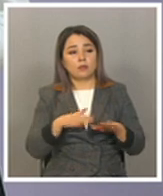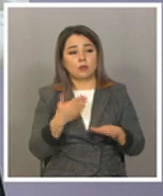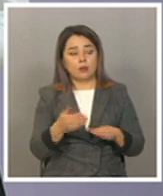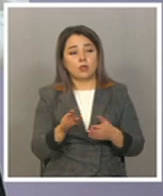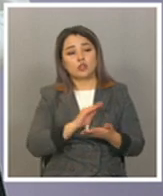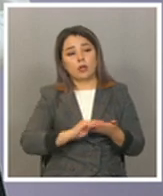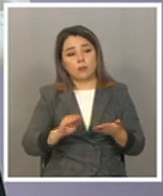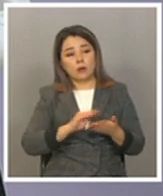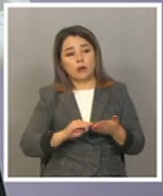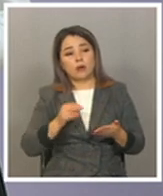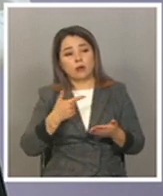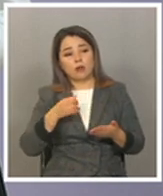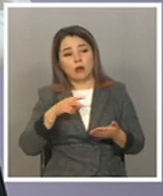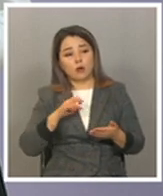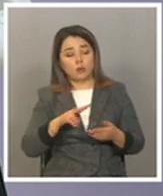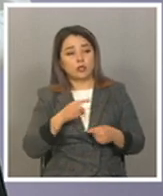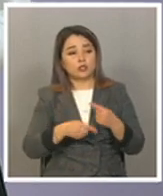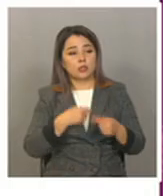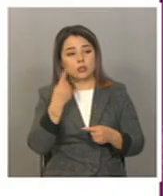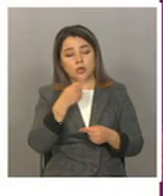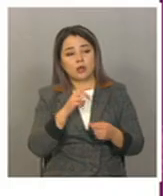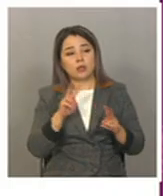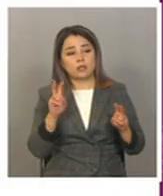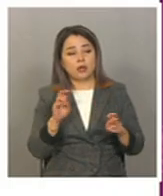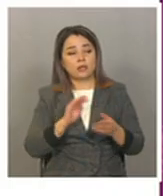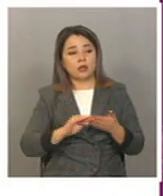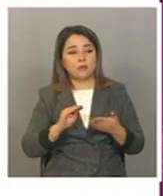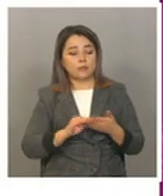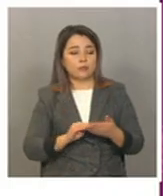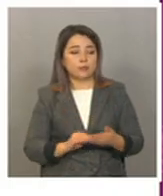Допишите глаголы в следующем отрывке.